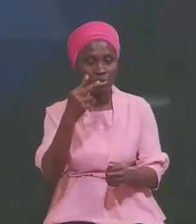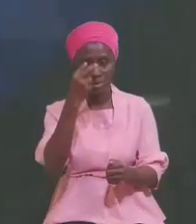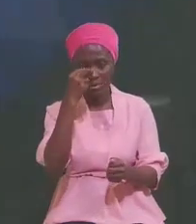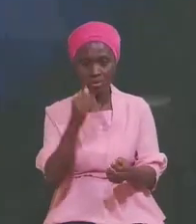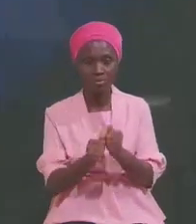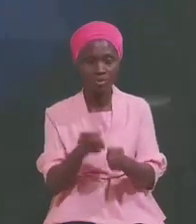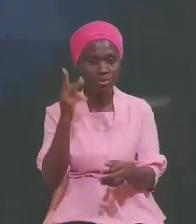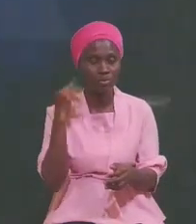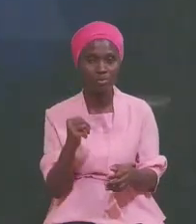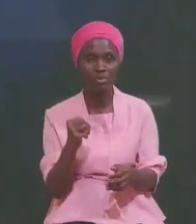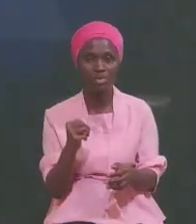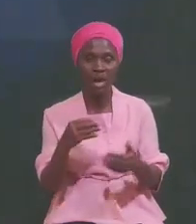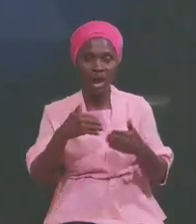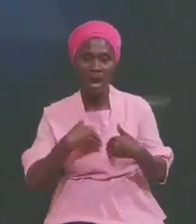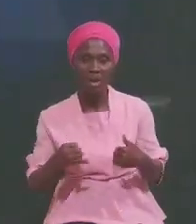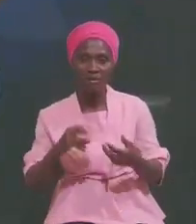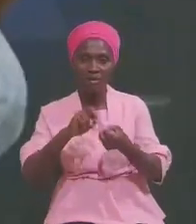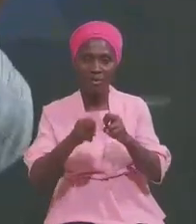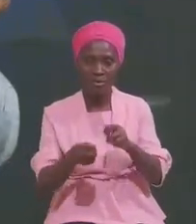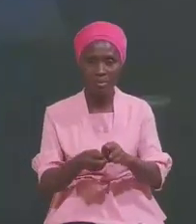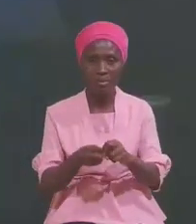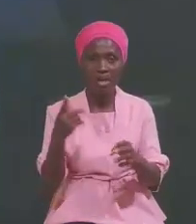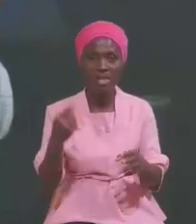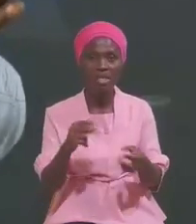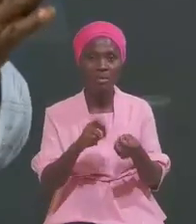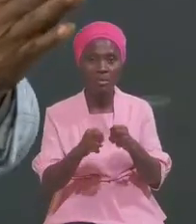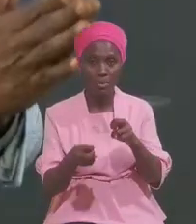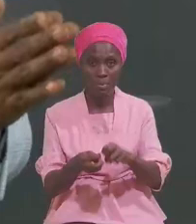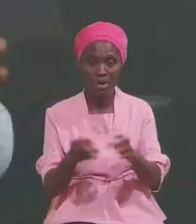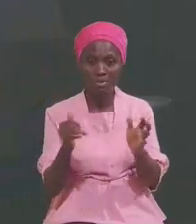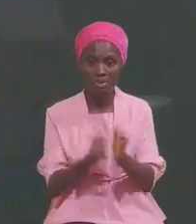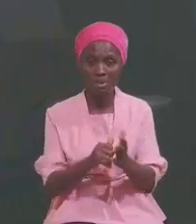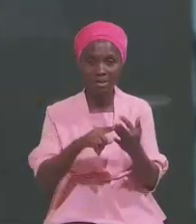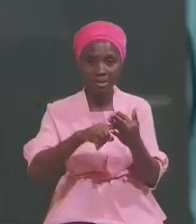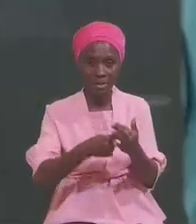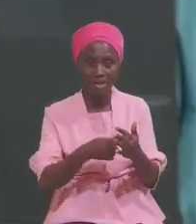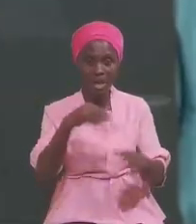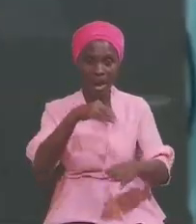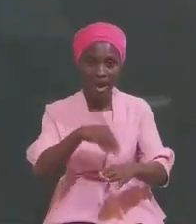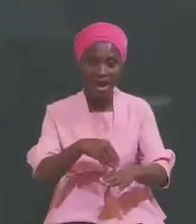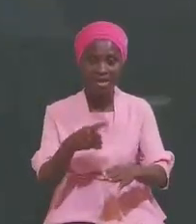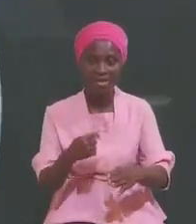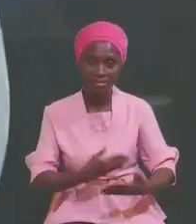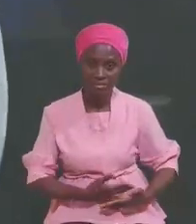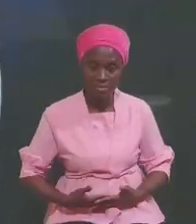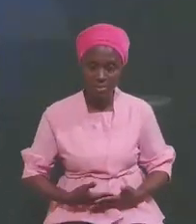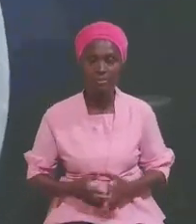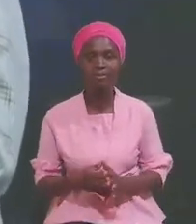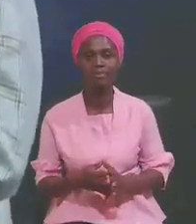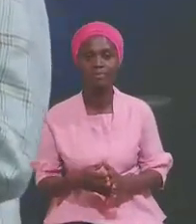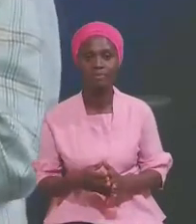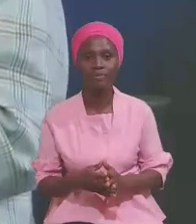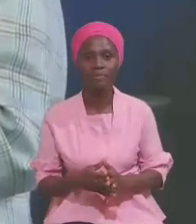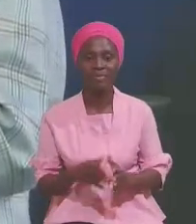un homme qui avait des problèmes, et le problème a commencé à la naissance. Et le verset